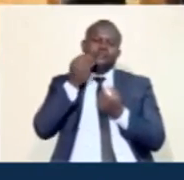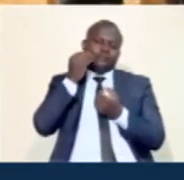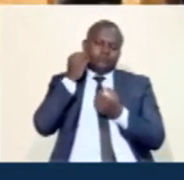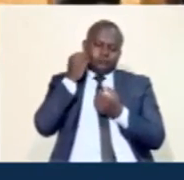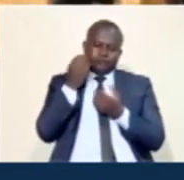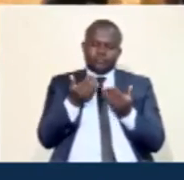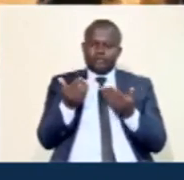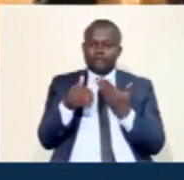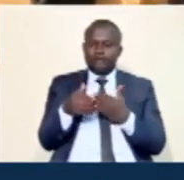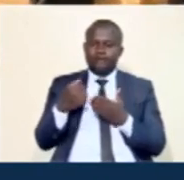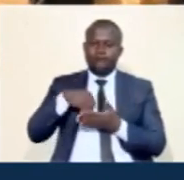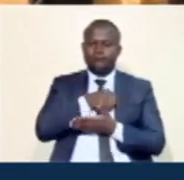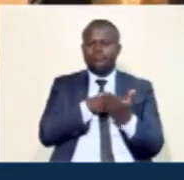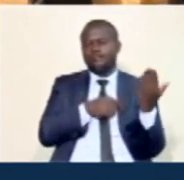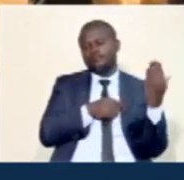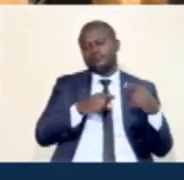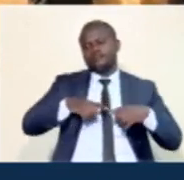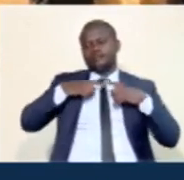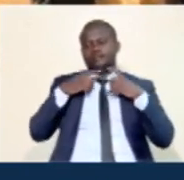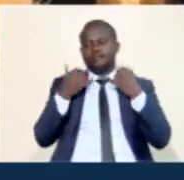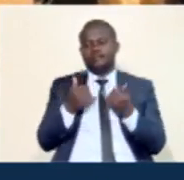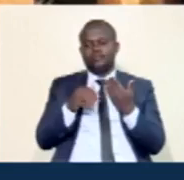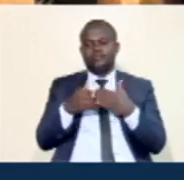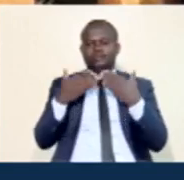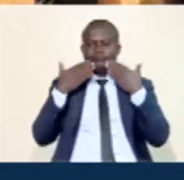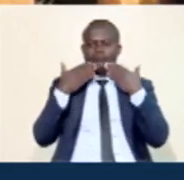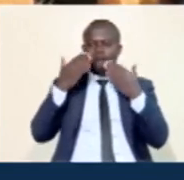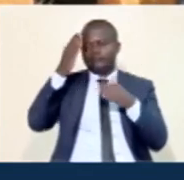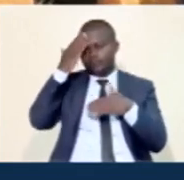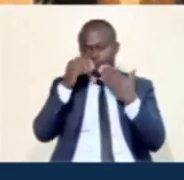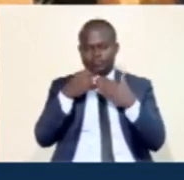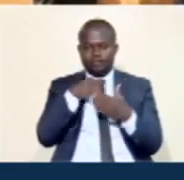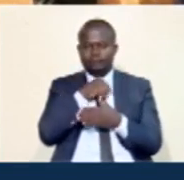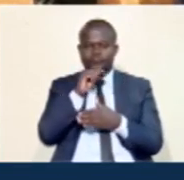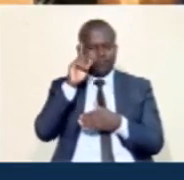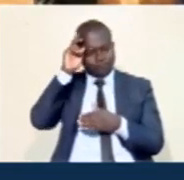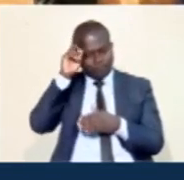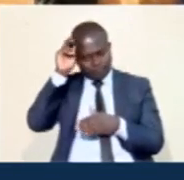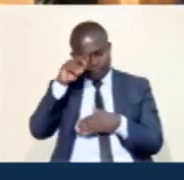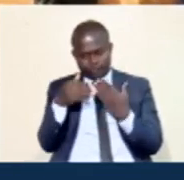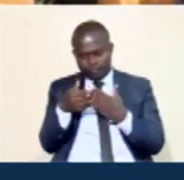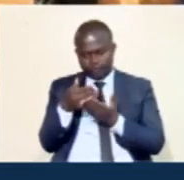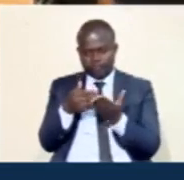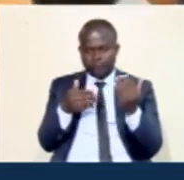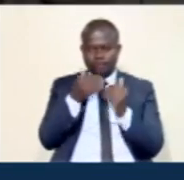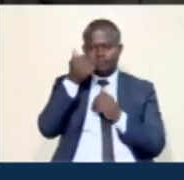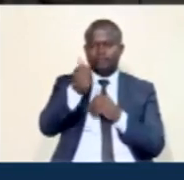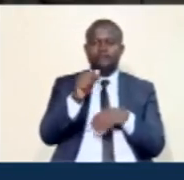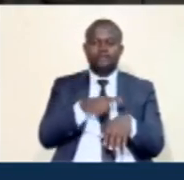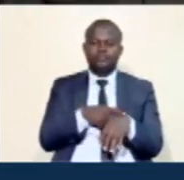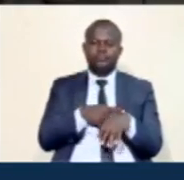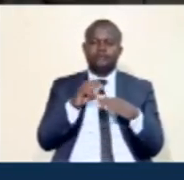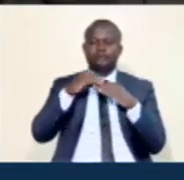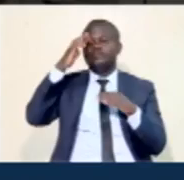n'abana aho ubuzima bugeze ndashima Imana kuko sinabitegerezaga nyuma y'icyo gihe.